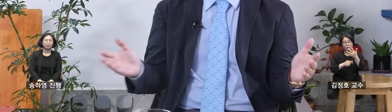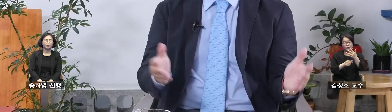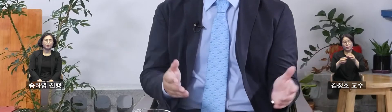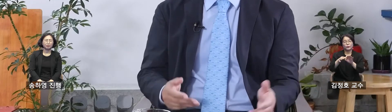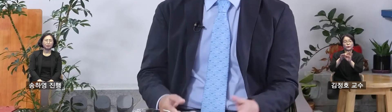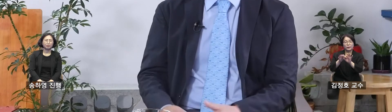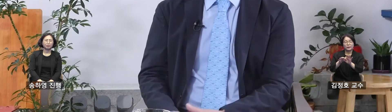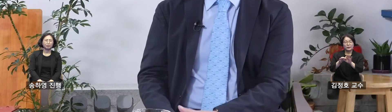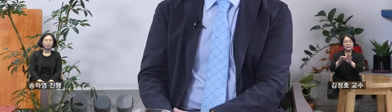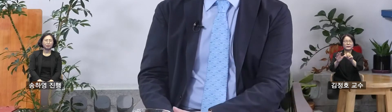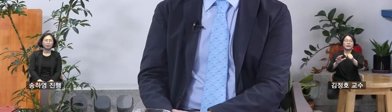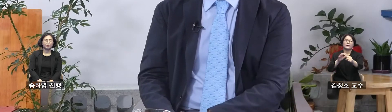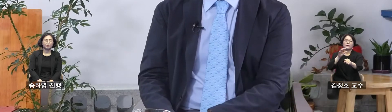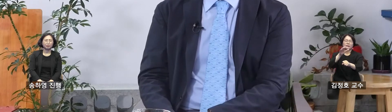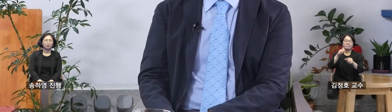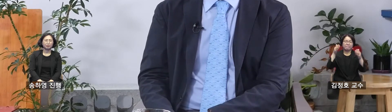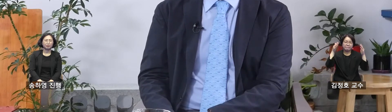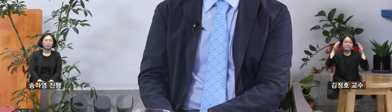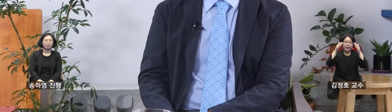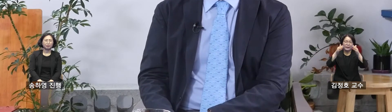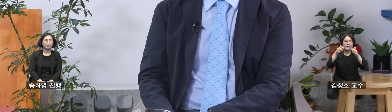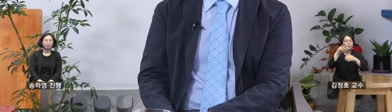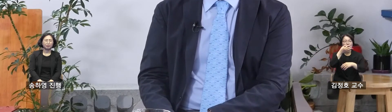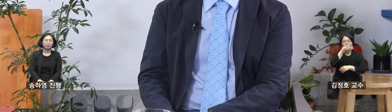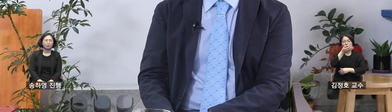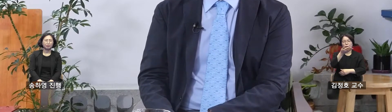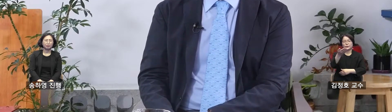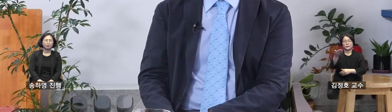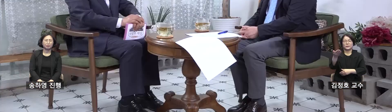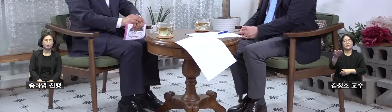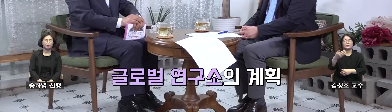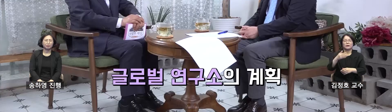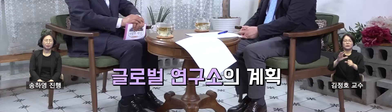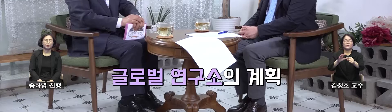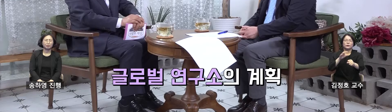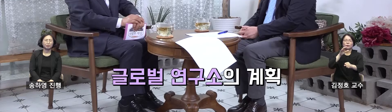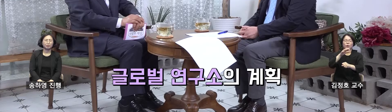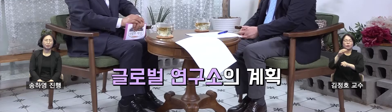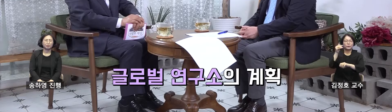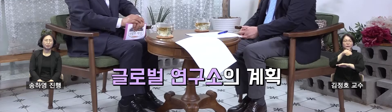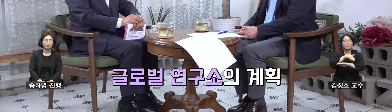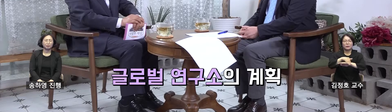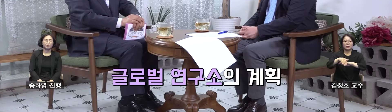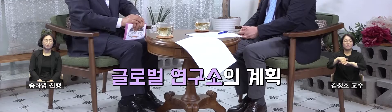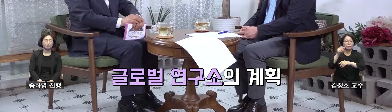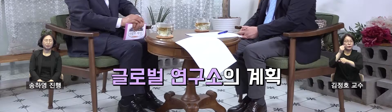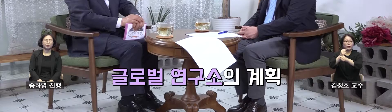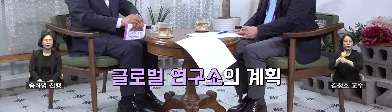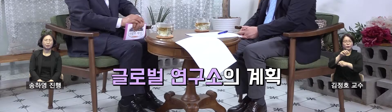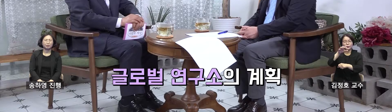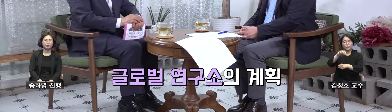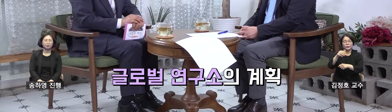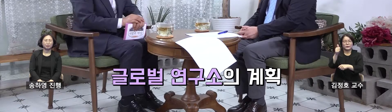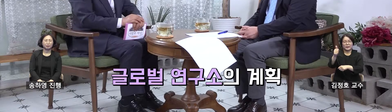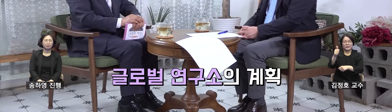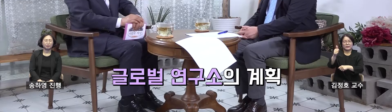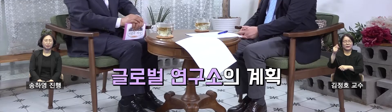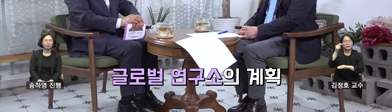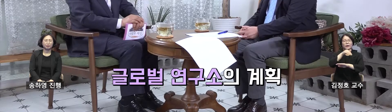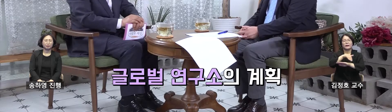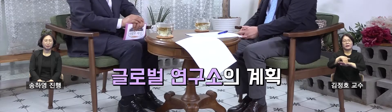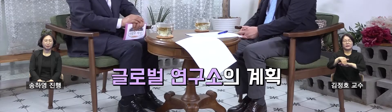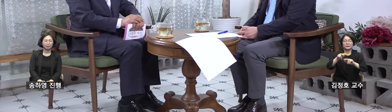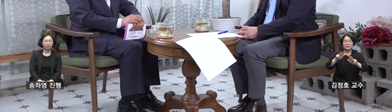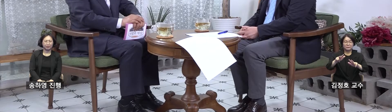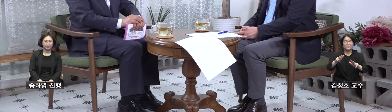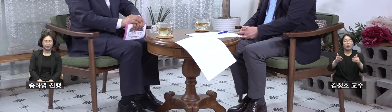세계적인 방향을 먼저 제시하고자 하는 게 제가 글로벌 전략연구소 소장으로 1년의 계획입니다. 지금까지는